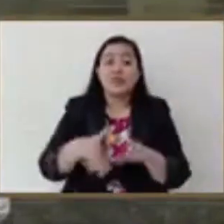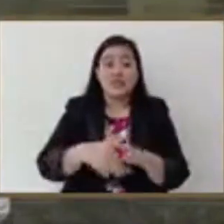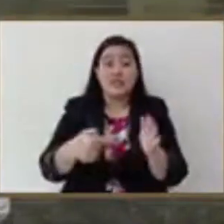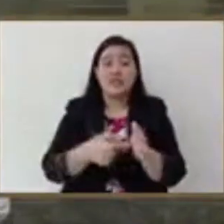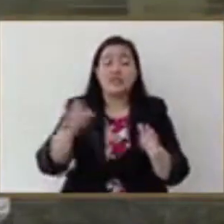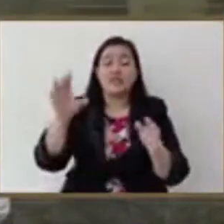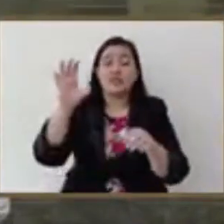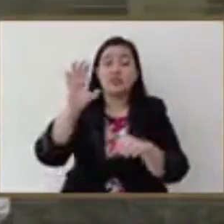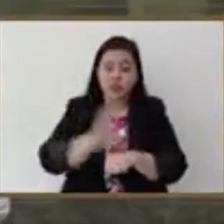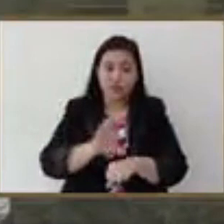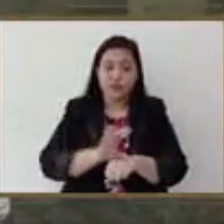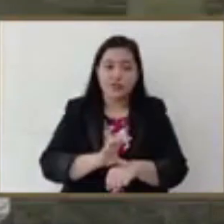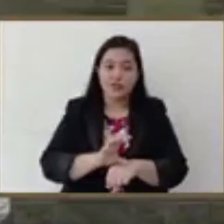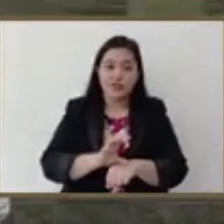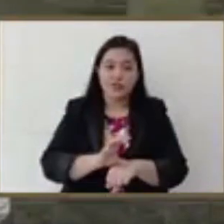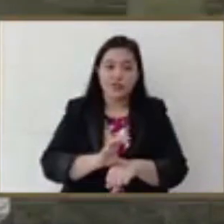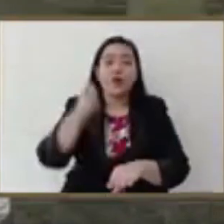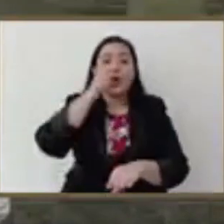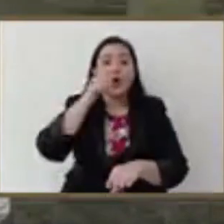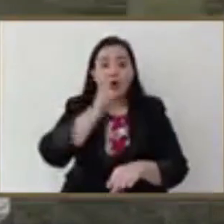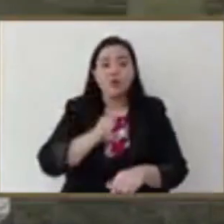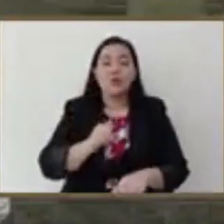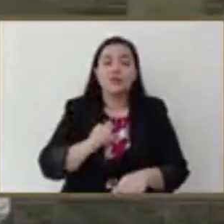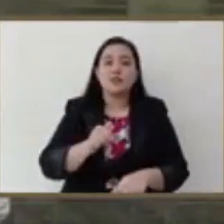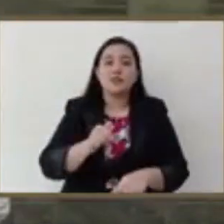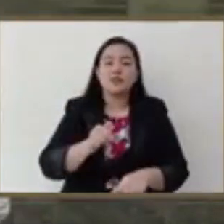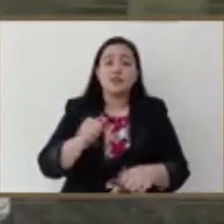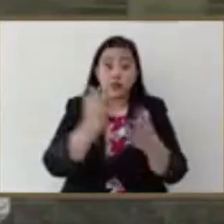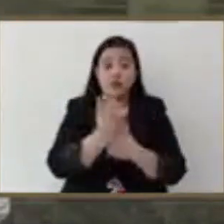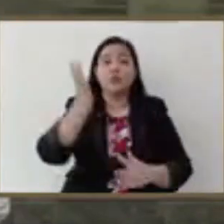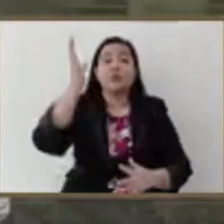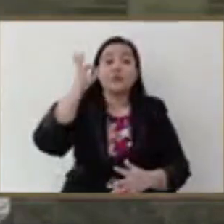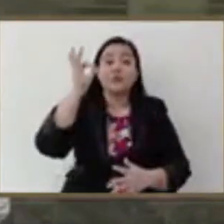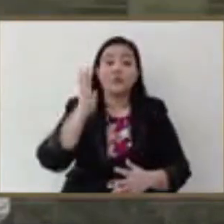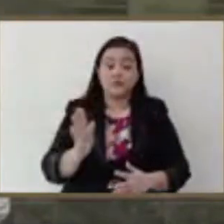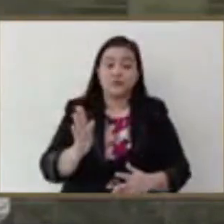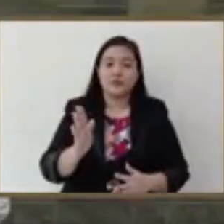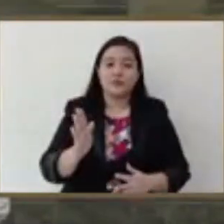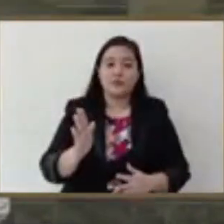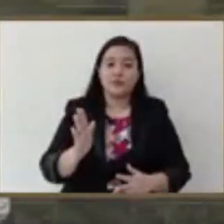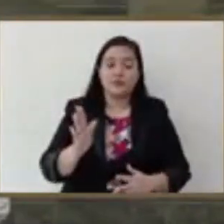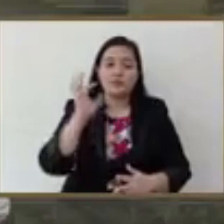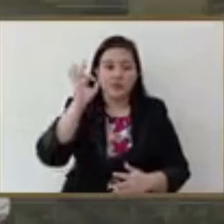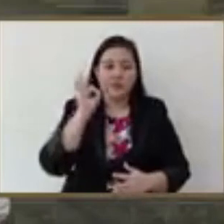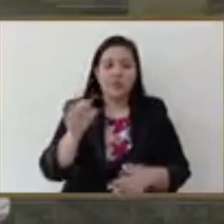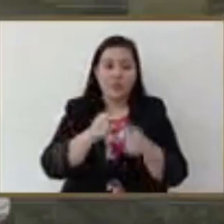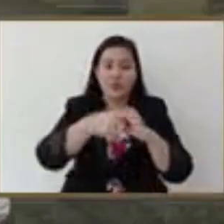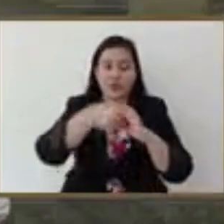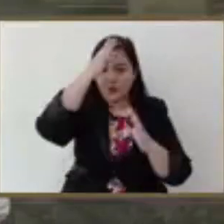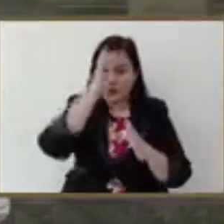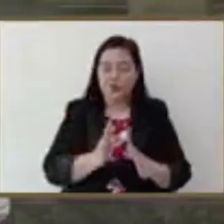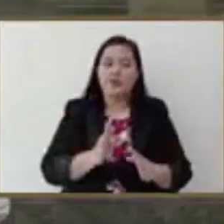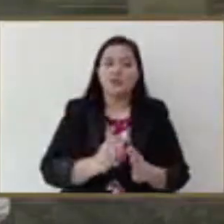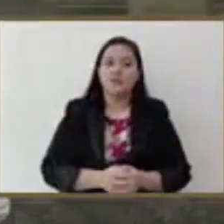ng Diyos, ng church, ng preacher na minsay ng salita ng Diyos. Kaya nga po dinisay ng Diyos, tinamang naglagay siya ng